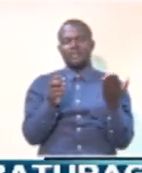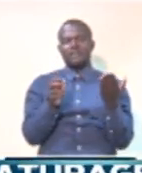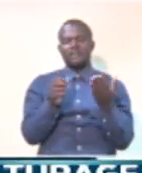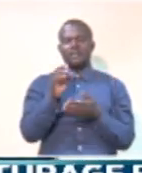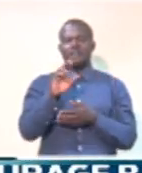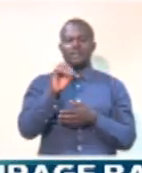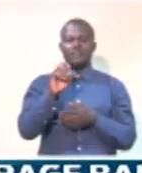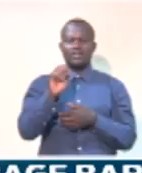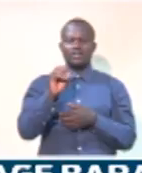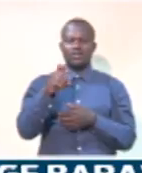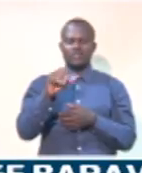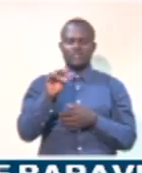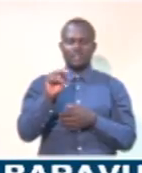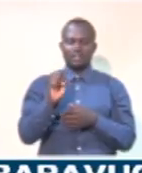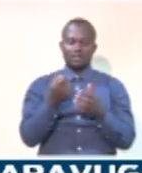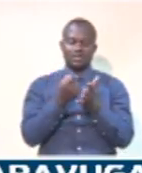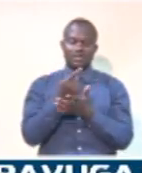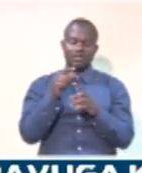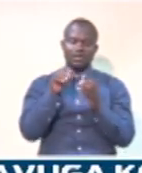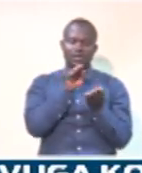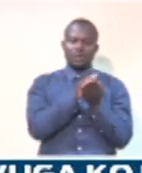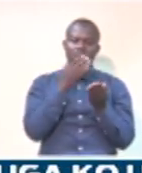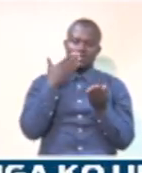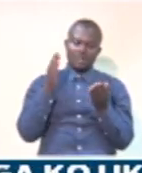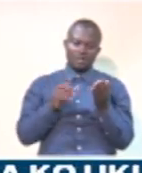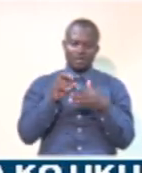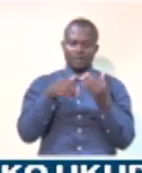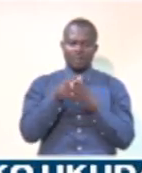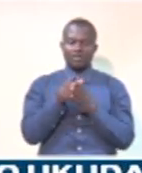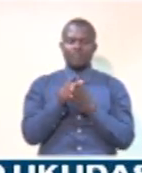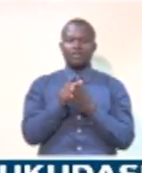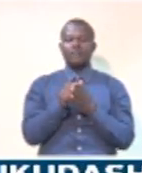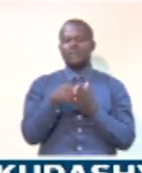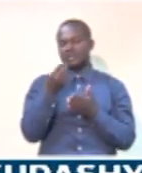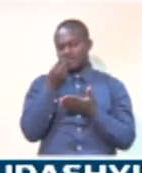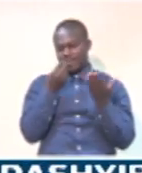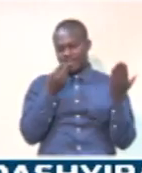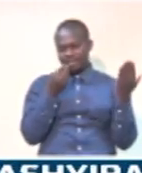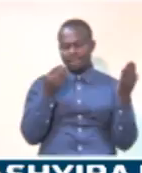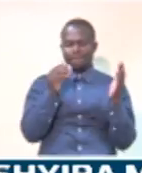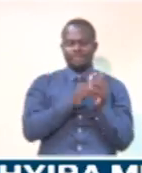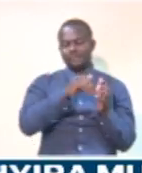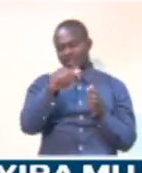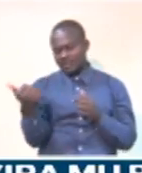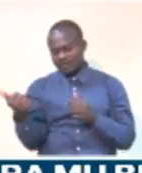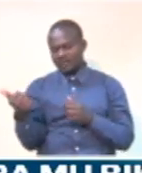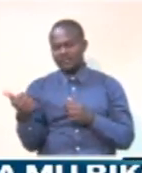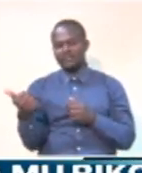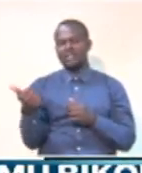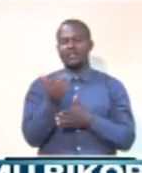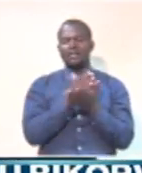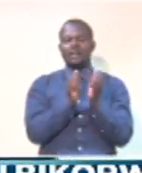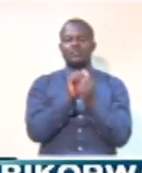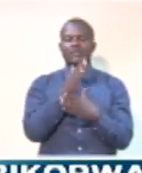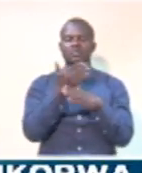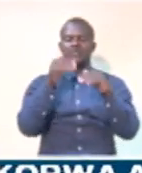bwa aflatoxine buterwa cyane cyane no kubika nabi cyangwa se guhunika nabi imyaka. Ikindi twavuga ni uko hamwe na